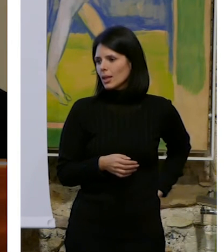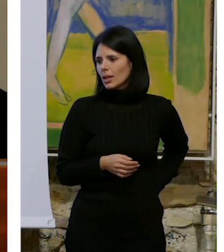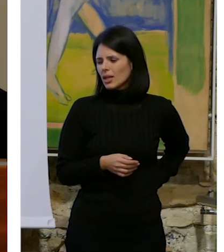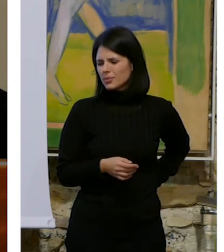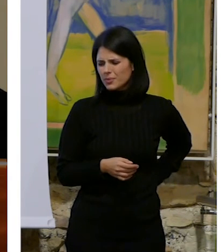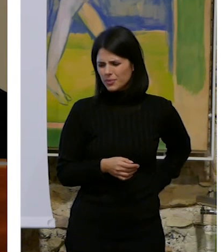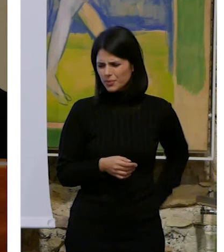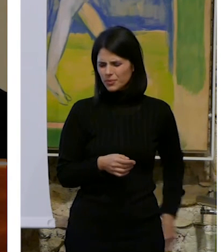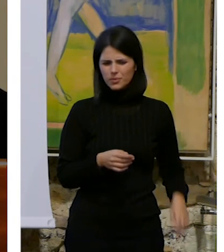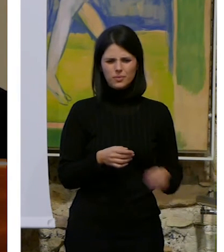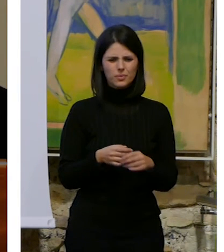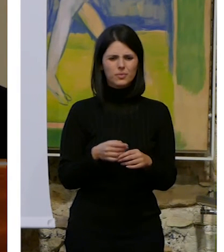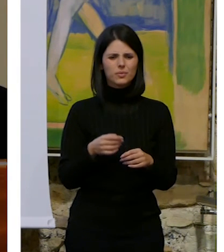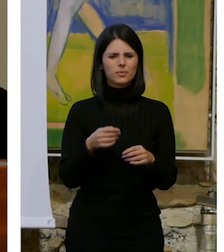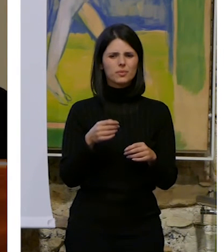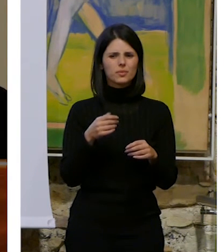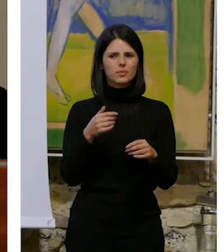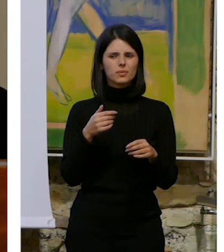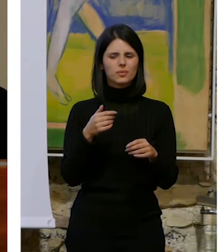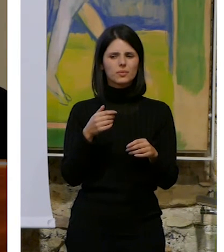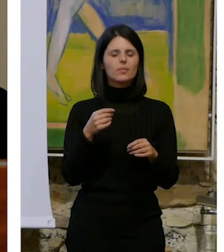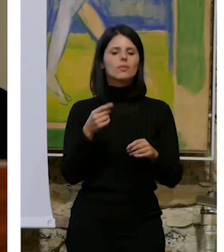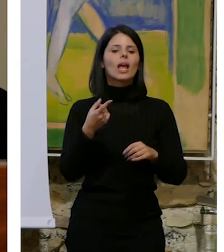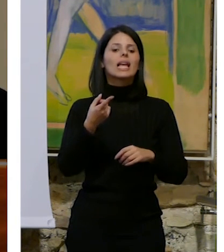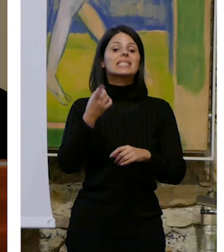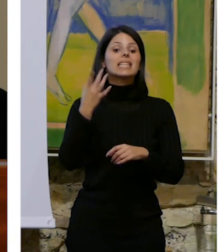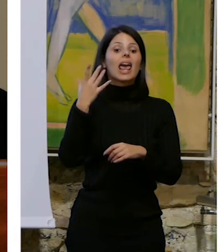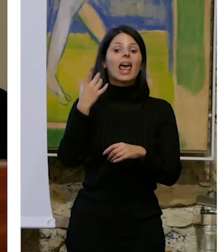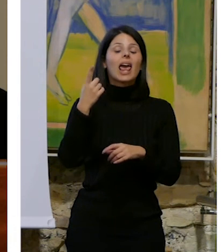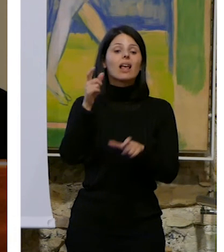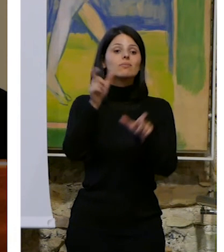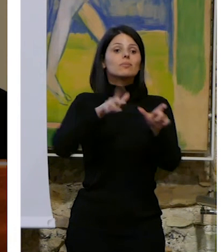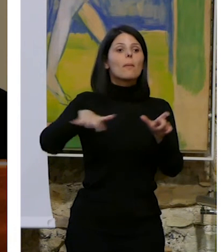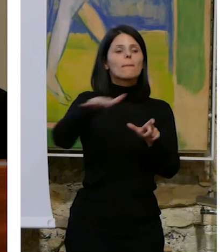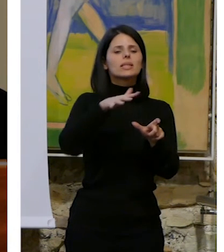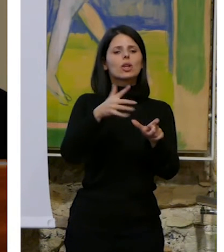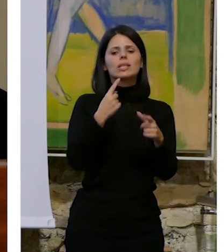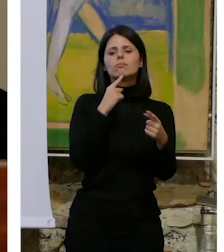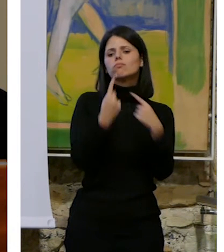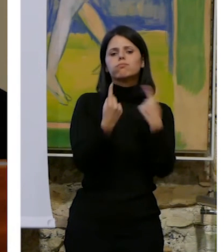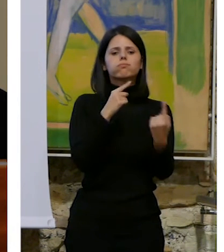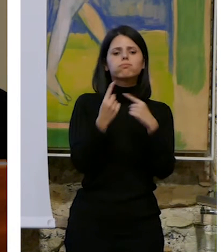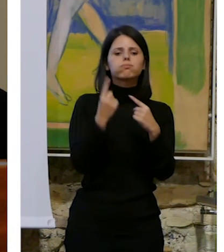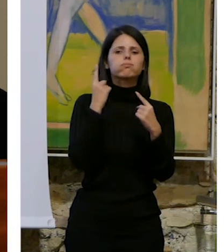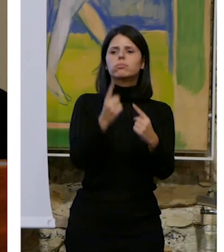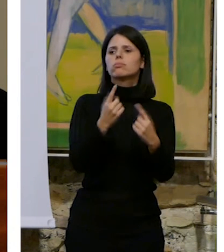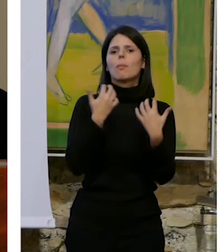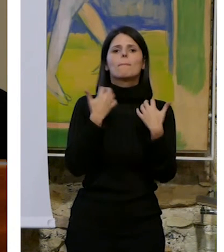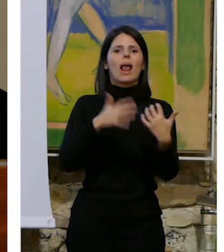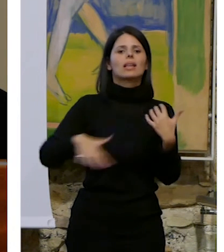viviamo un paese bizzarro. Viviamo in paese bizzarro, perché avessi fatto questo discorso all'interno di una